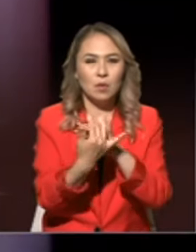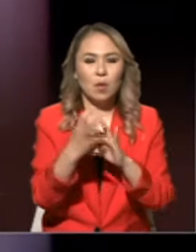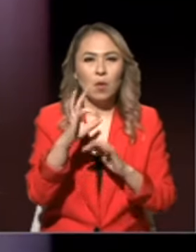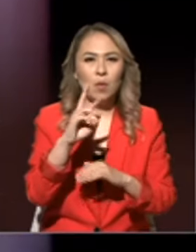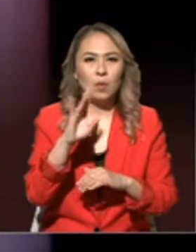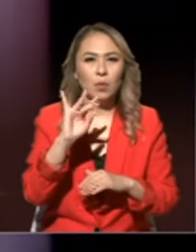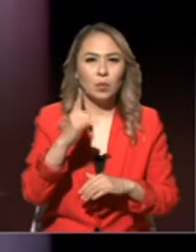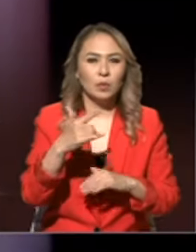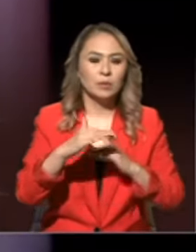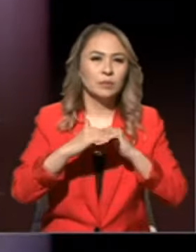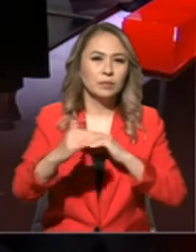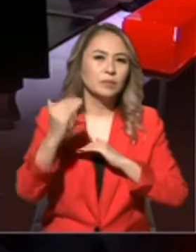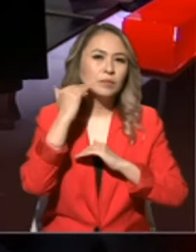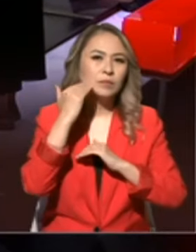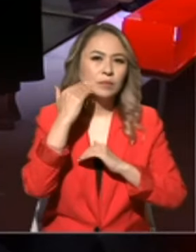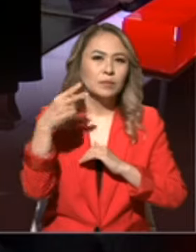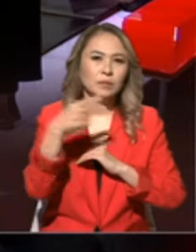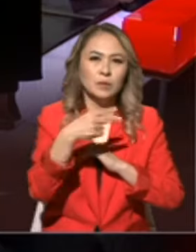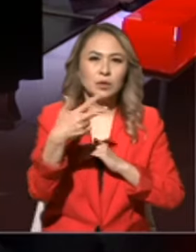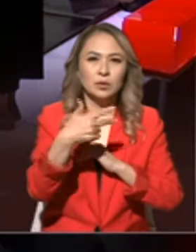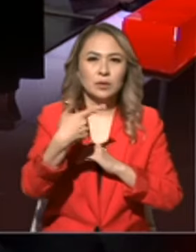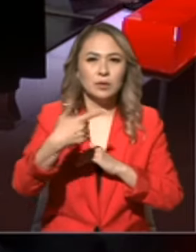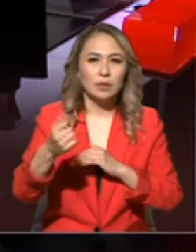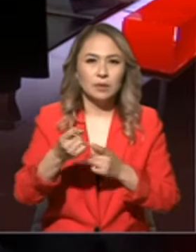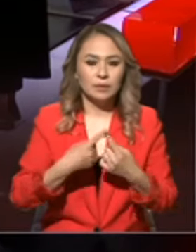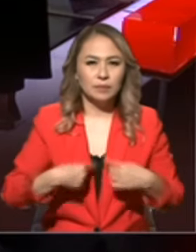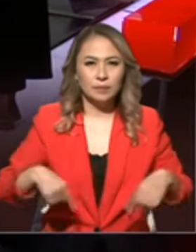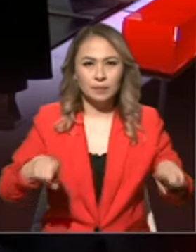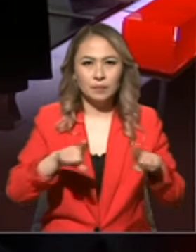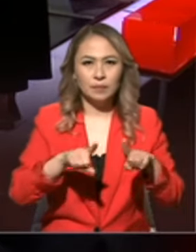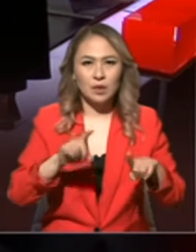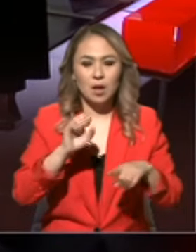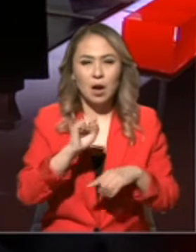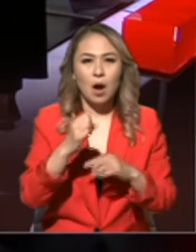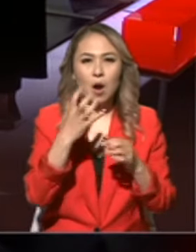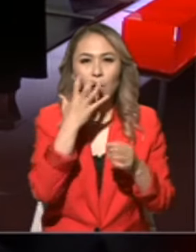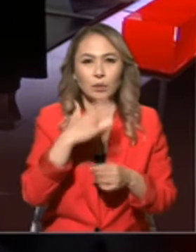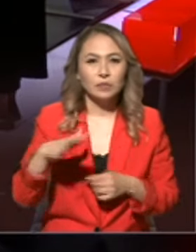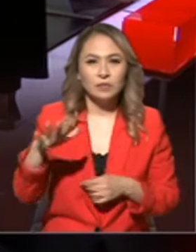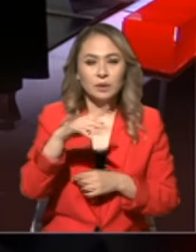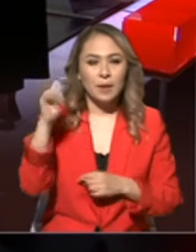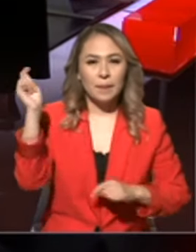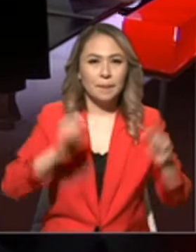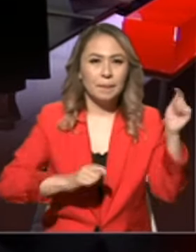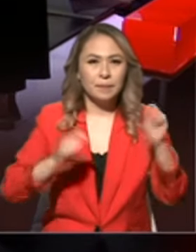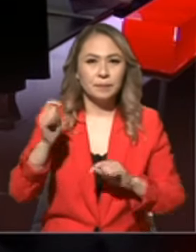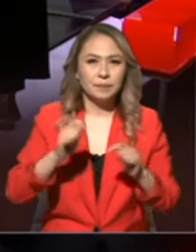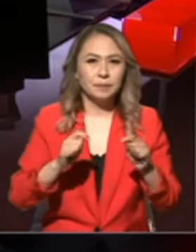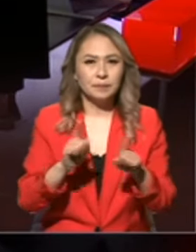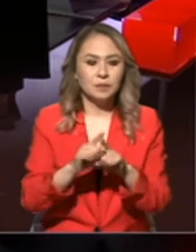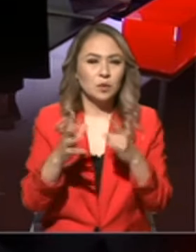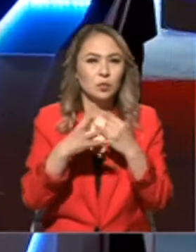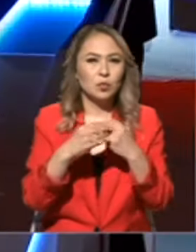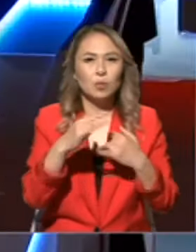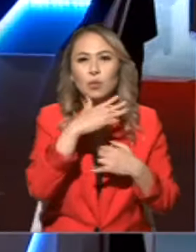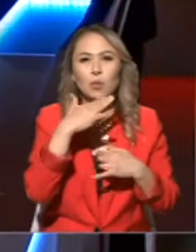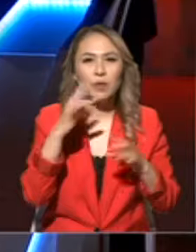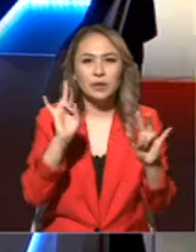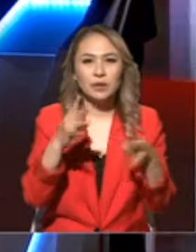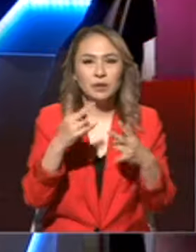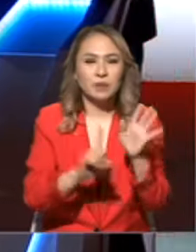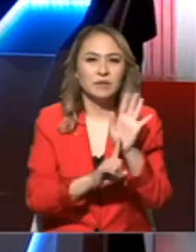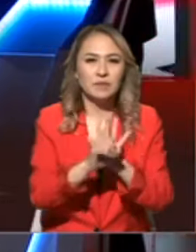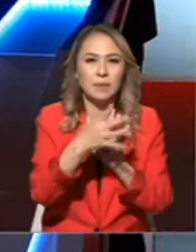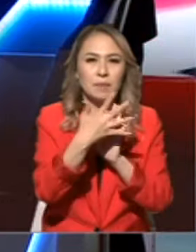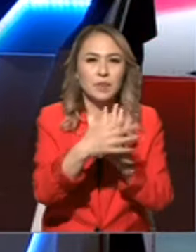округтік жері кем дегенде 2000-3000 гектар. Қысқаша айтқан кезде. Ал оңтүстіктен келетін азаматқа көп жер керек емес, басында оған